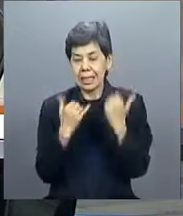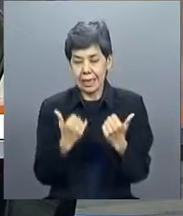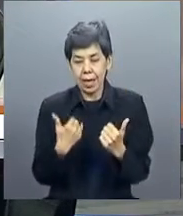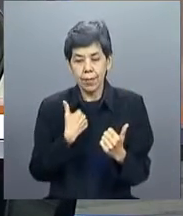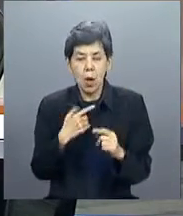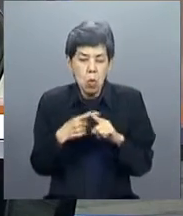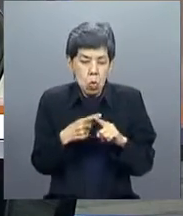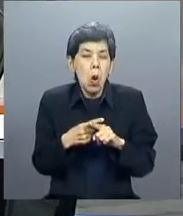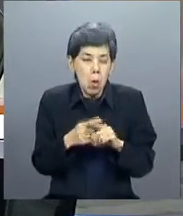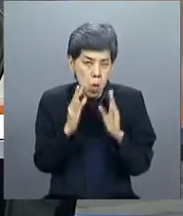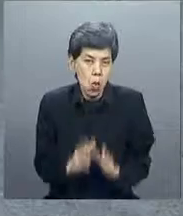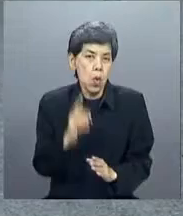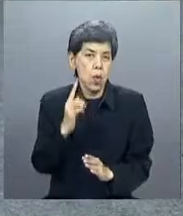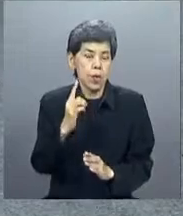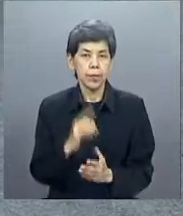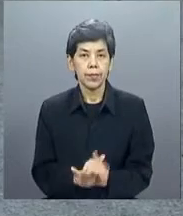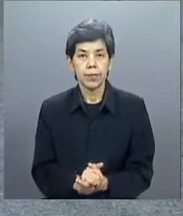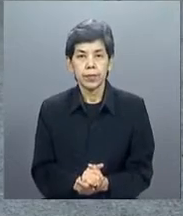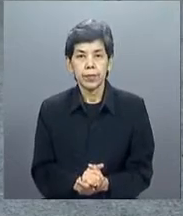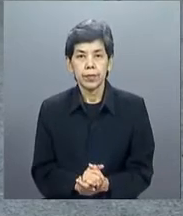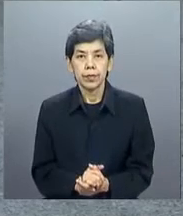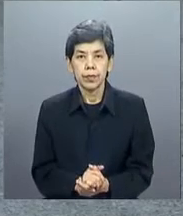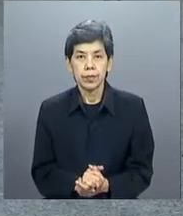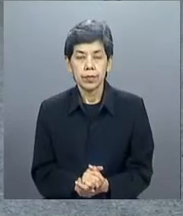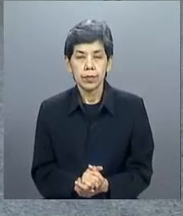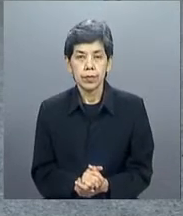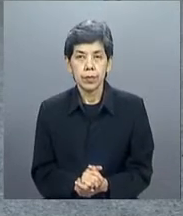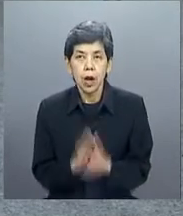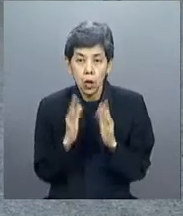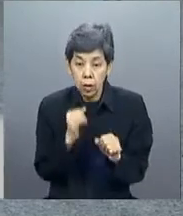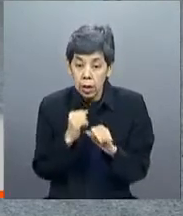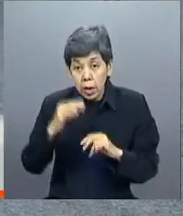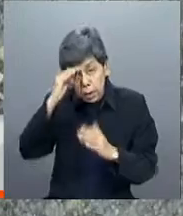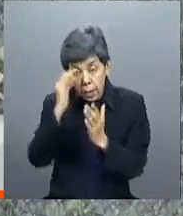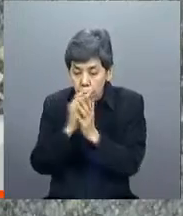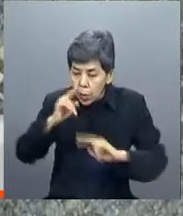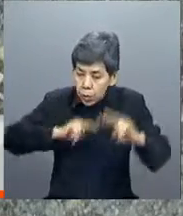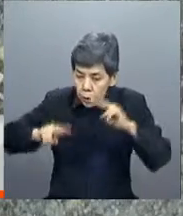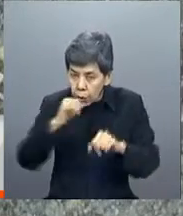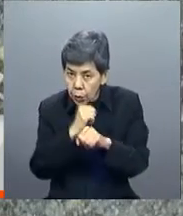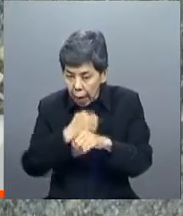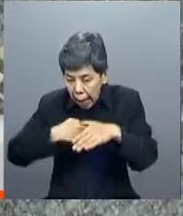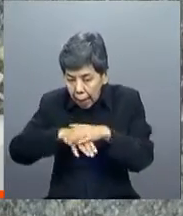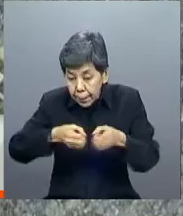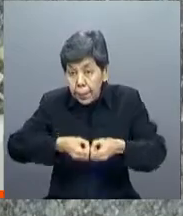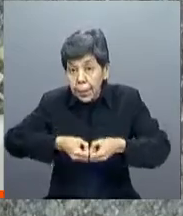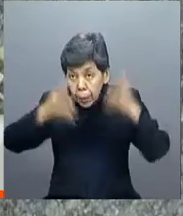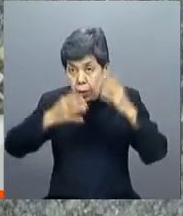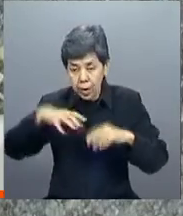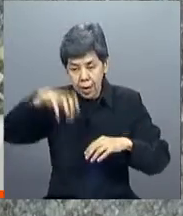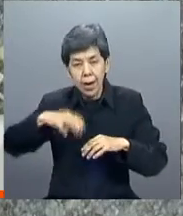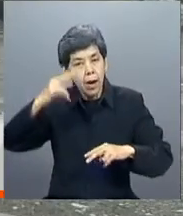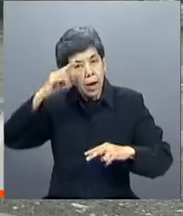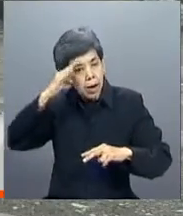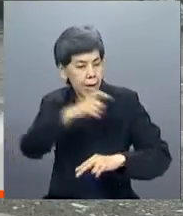มีผู้บาดเจ็บ 1คนค่ะเจ้าหน้าที่เข้าตรวจสอบที่เกิดเหตุรอบบางระเบิดใกล้ป้อมยามหน้า